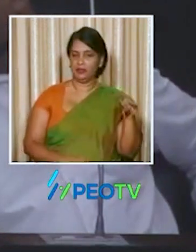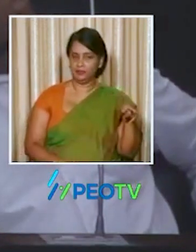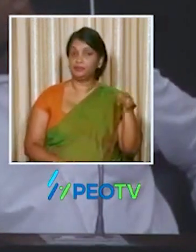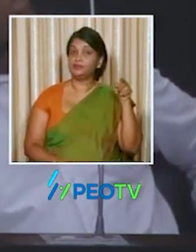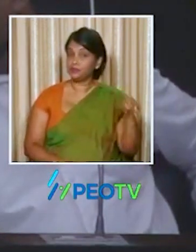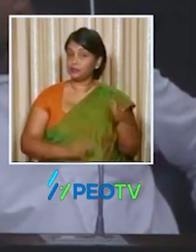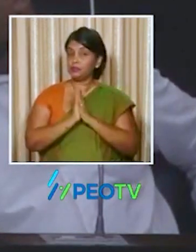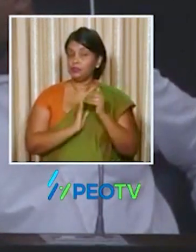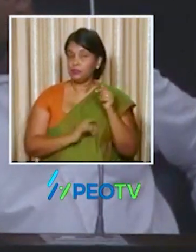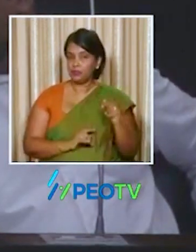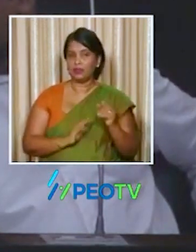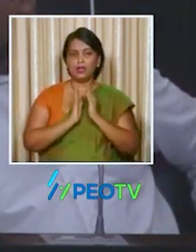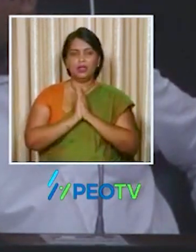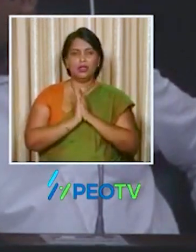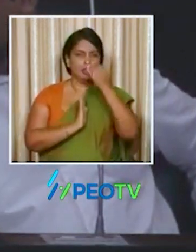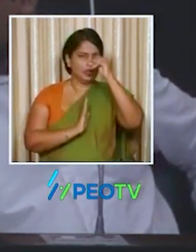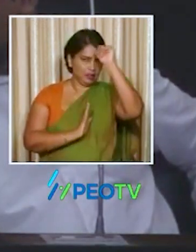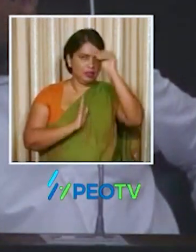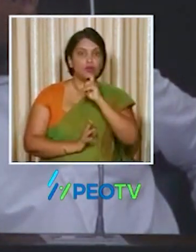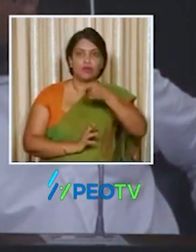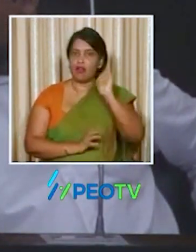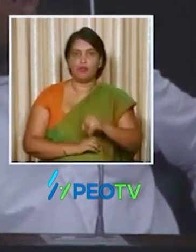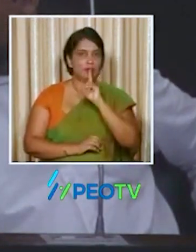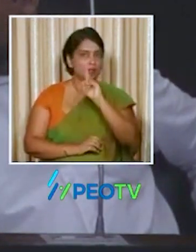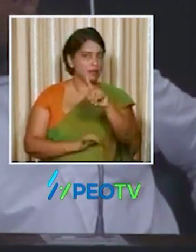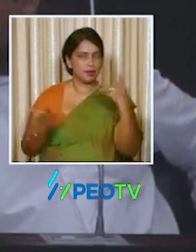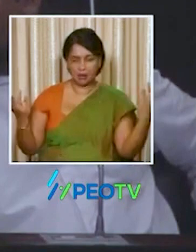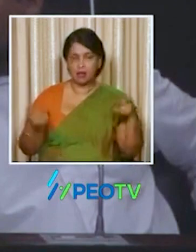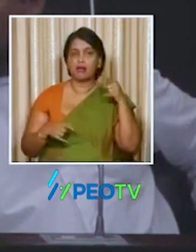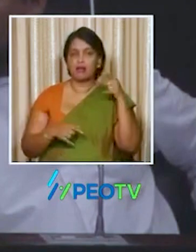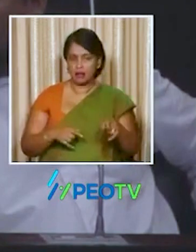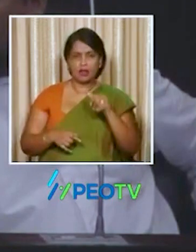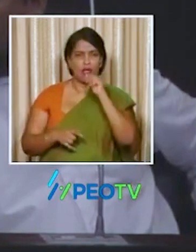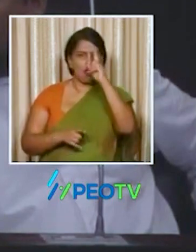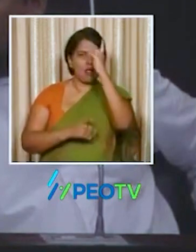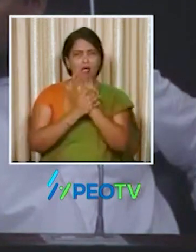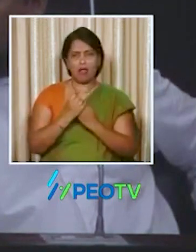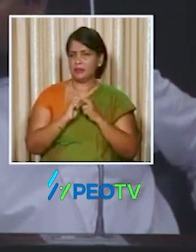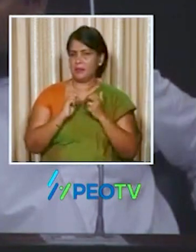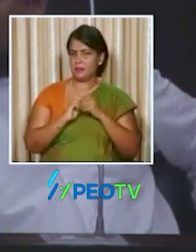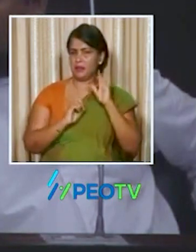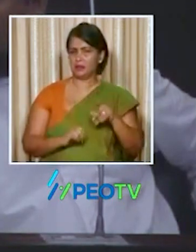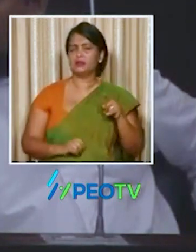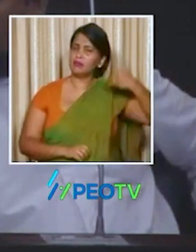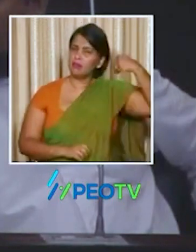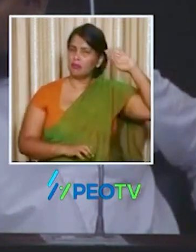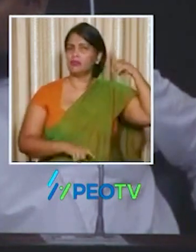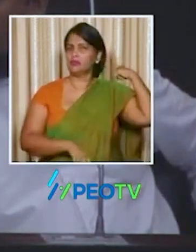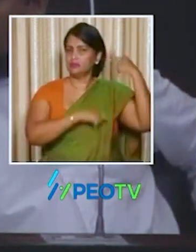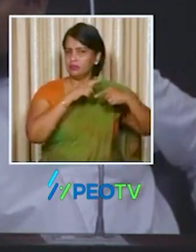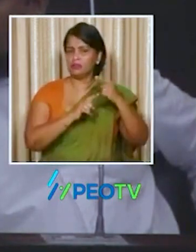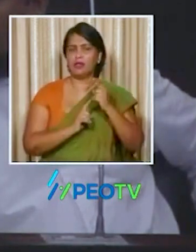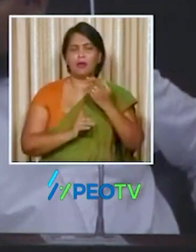මේ ස්ථානයේ සිව පූජා පවත්වන්න අධිකරණයෙන් අවසර දීලා නැහැ. ඒ නිසා මෙතන පැහැදිලිව මේ ආගමික ගැටුමක් ඇති කරන්න ඓතිහාසික